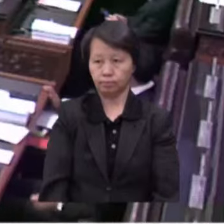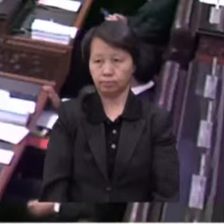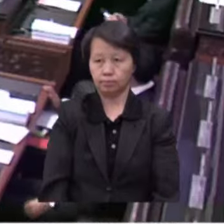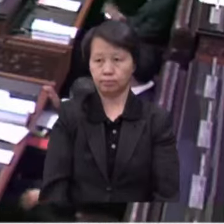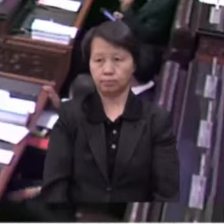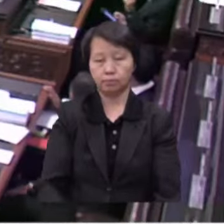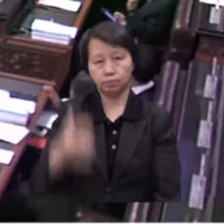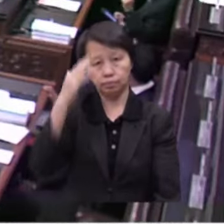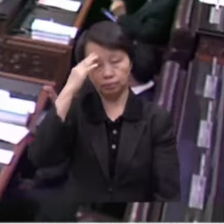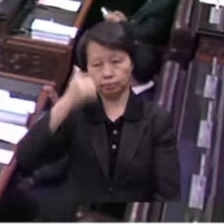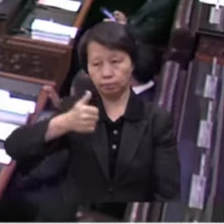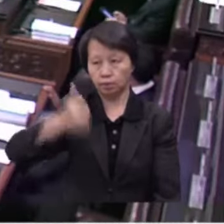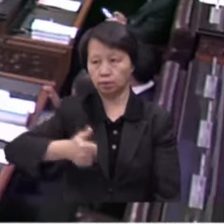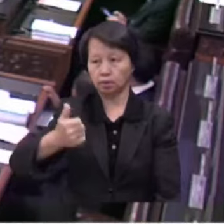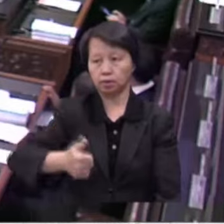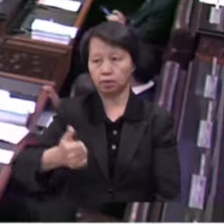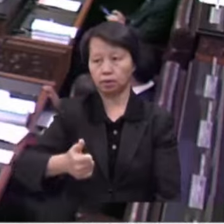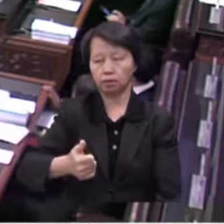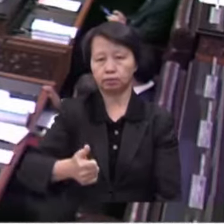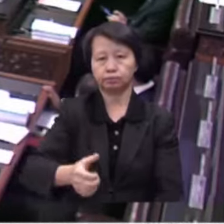Assalamualaikum warahmatullahi